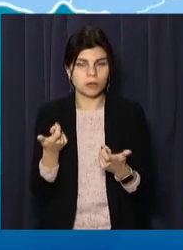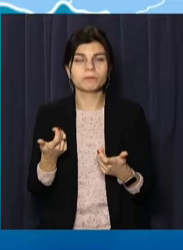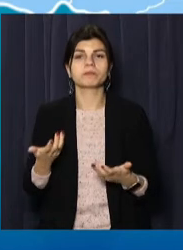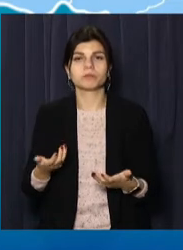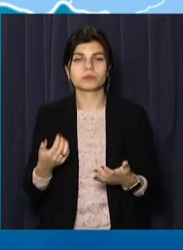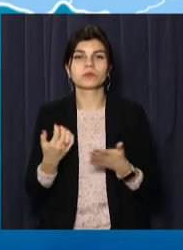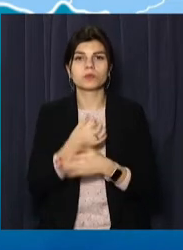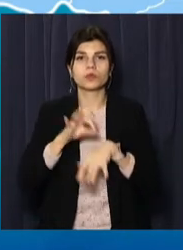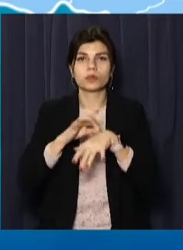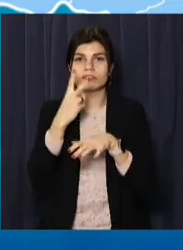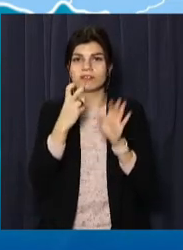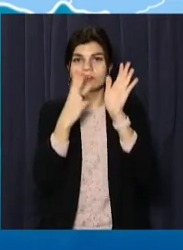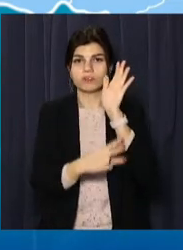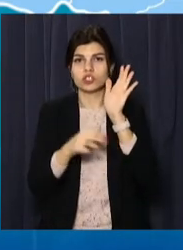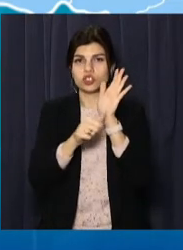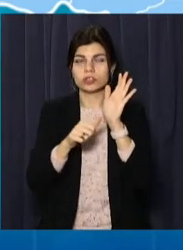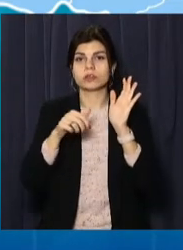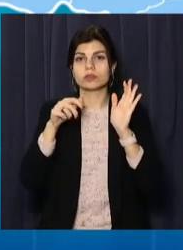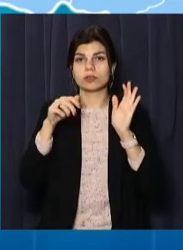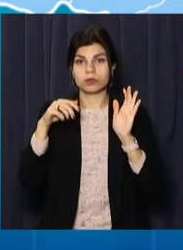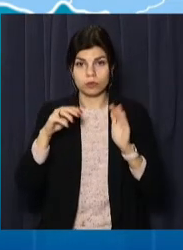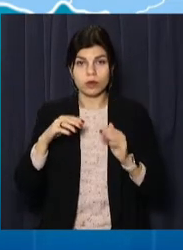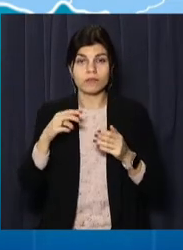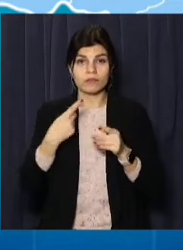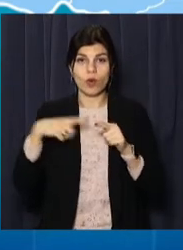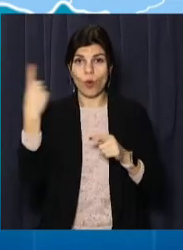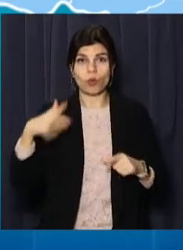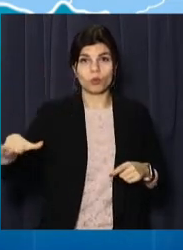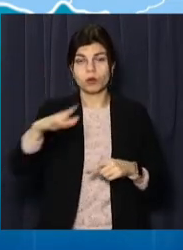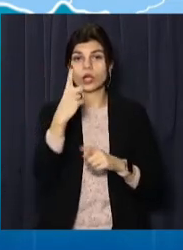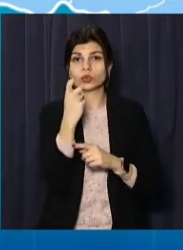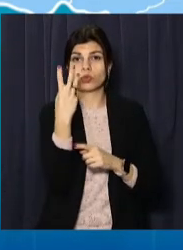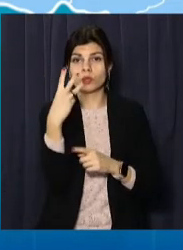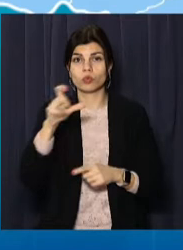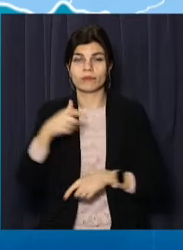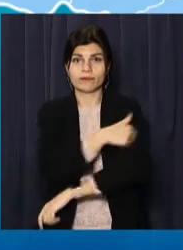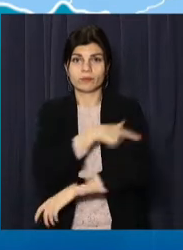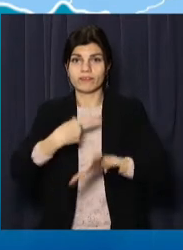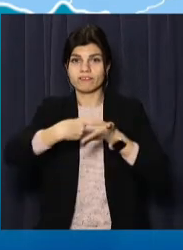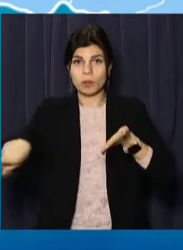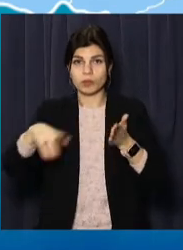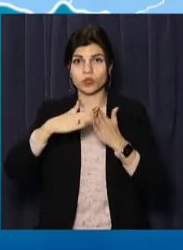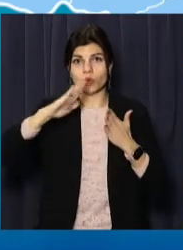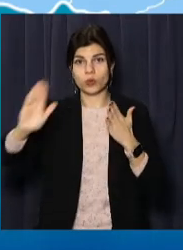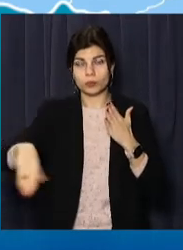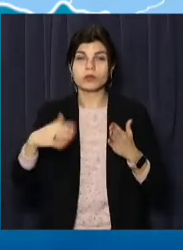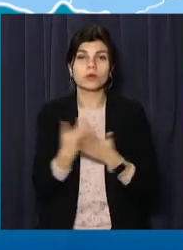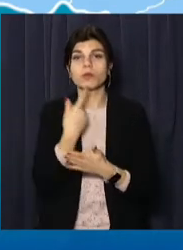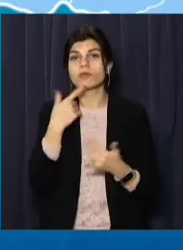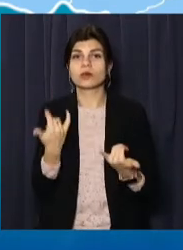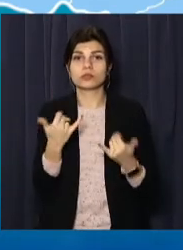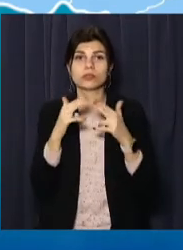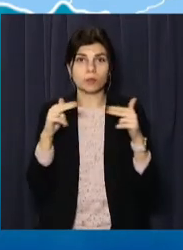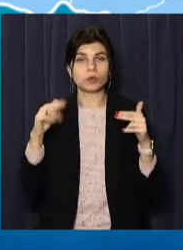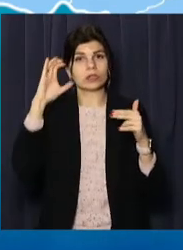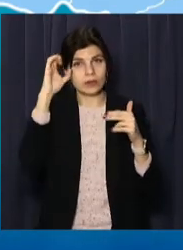області захворіли 286 людей, виписалися з лікарень 103. В антилідерах за темпами розповсюдження недуги –